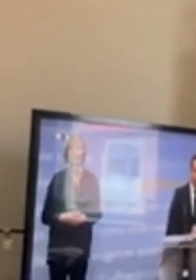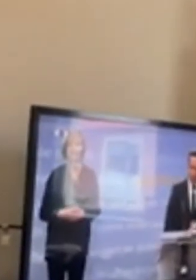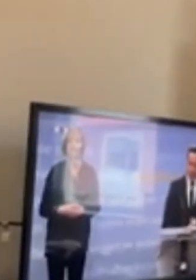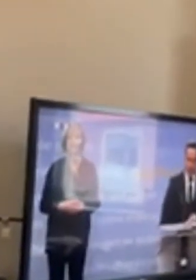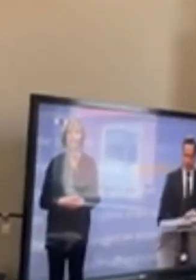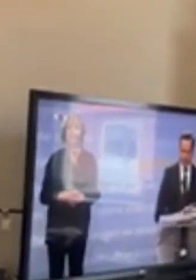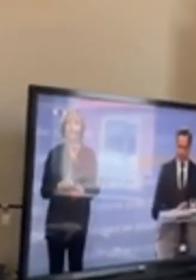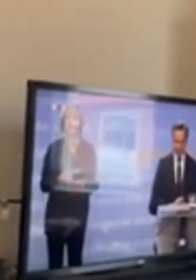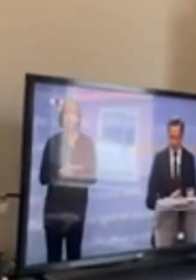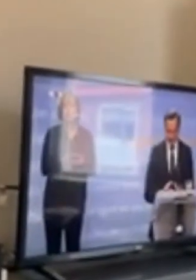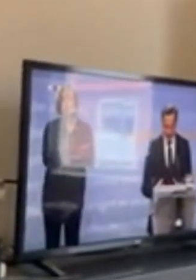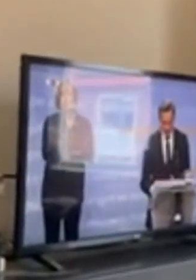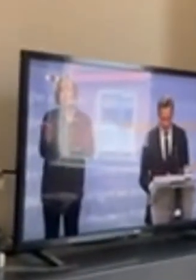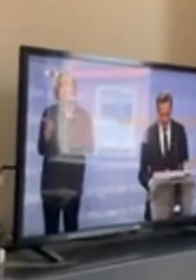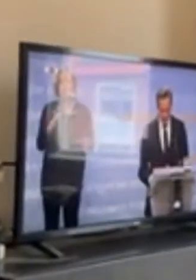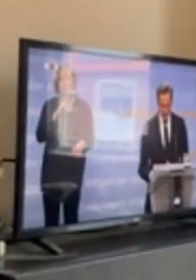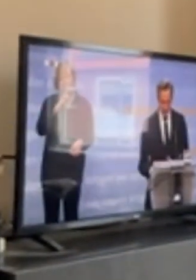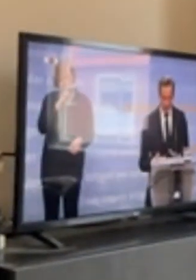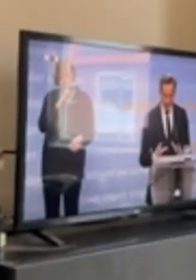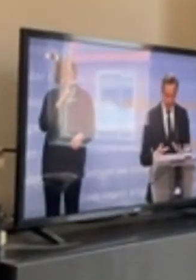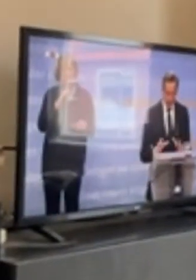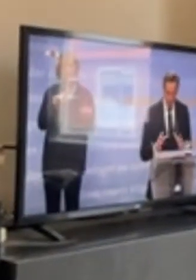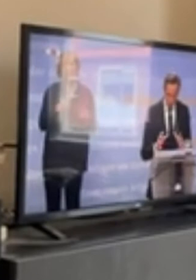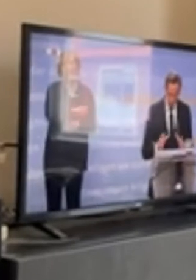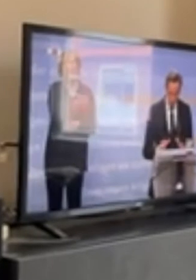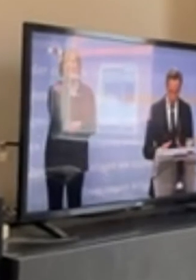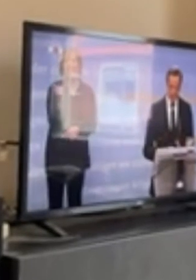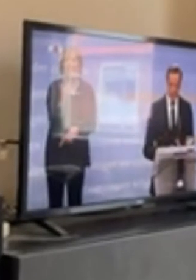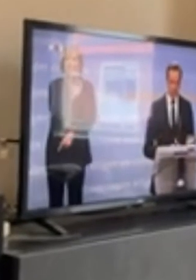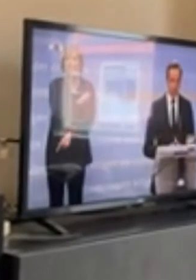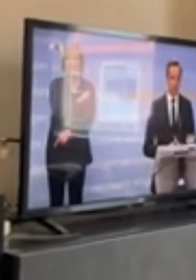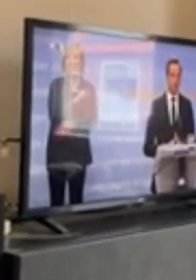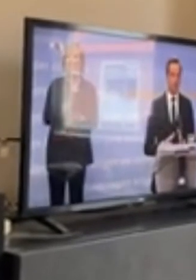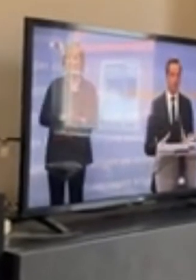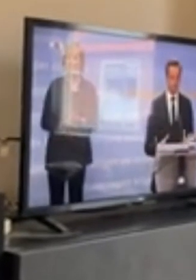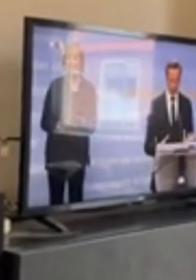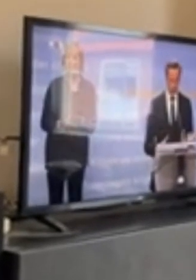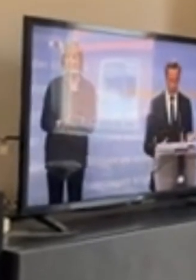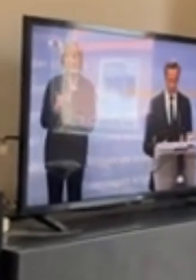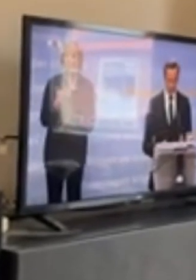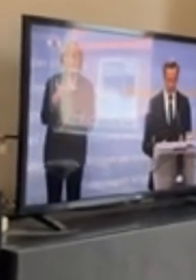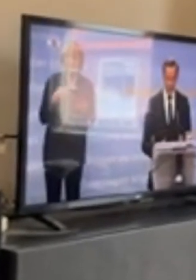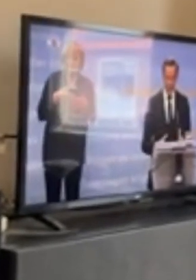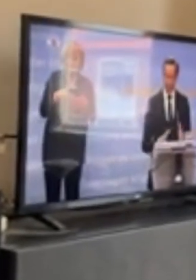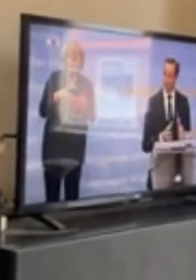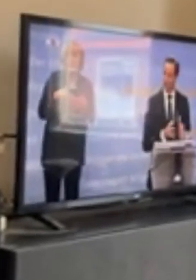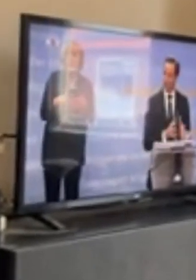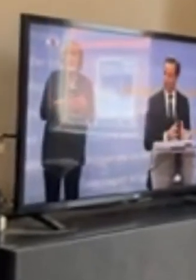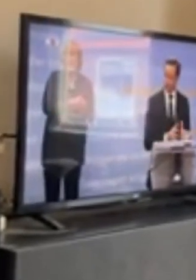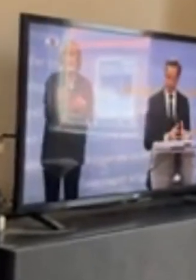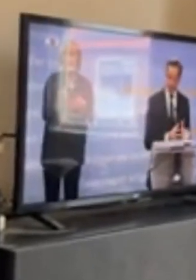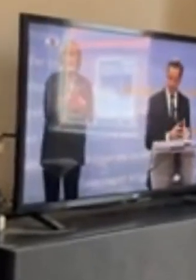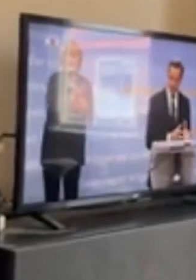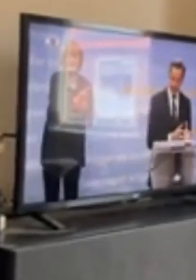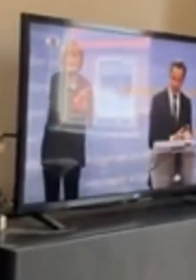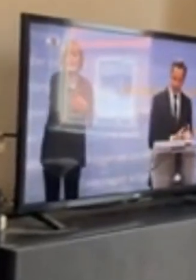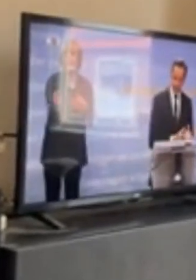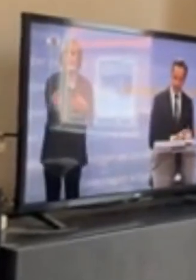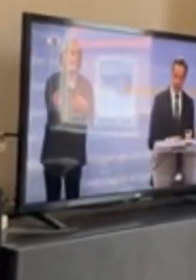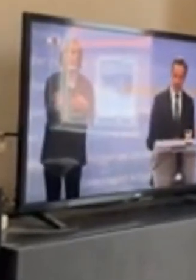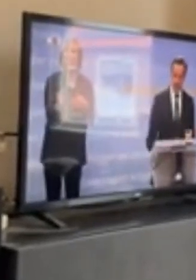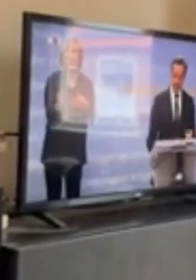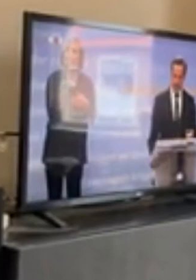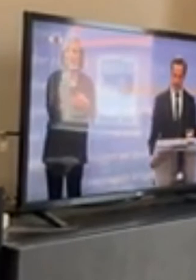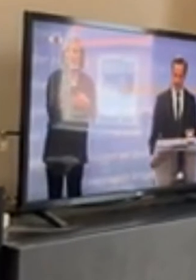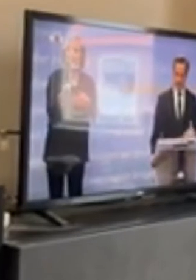even volhouden voordat iedereen gevaccineerd is. Maar we willen in een zo kort mogelijke tijd zoveel mogelijk mensen vaccineren. Te beginnen met de meest